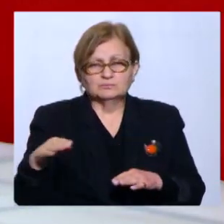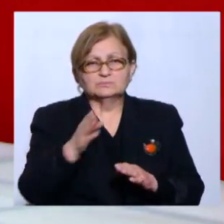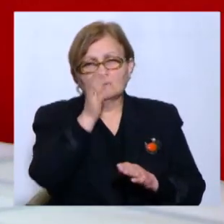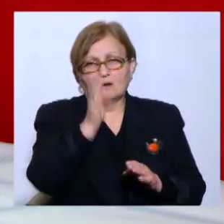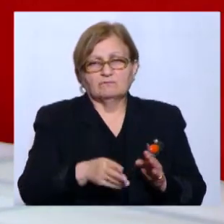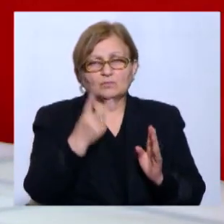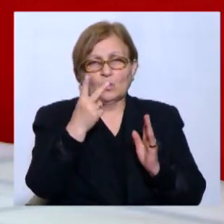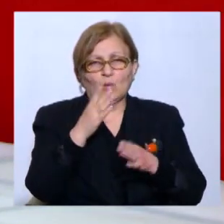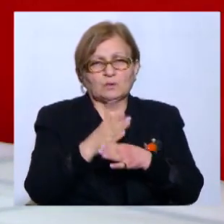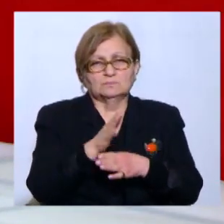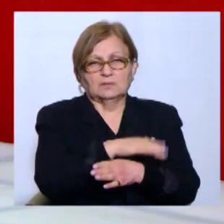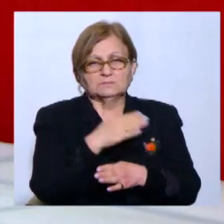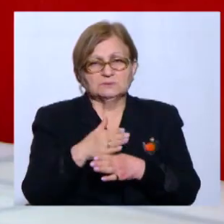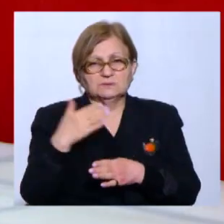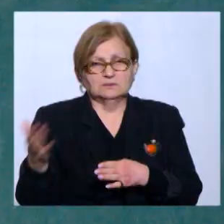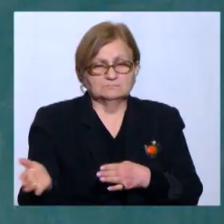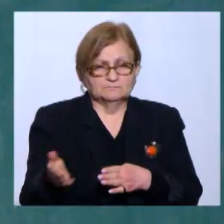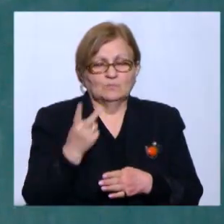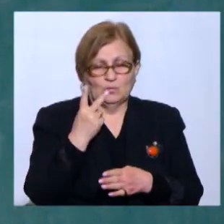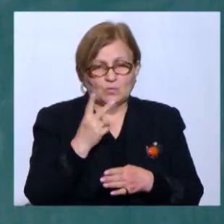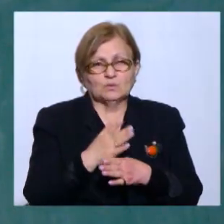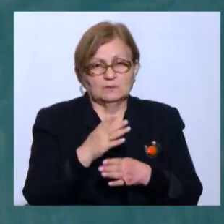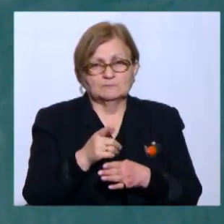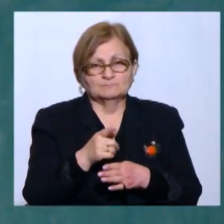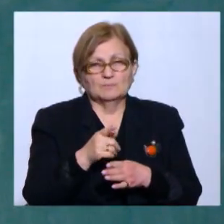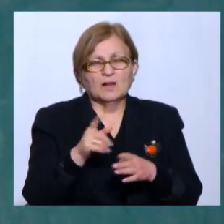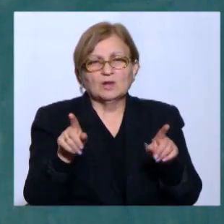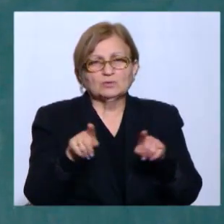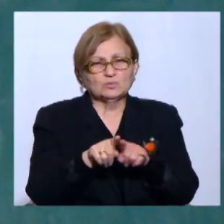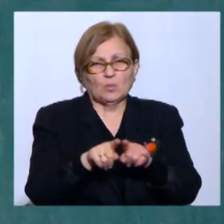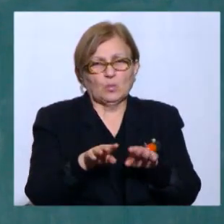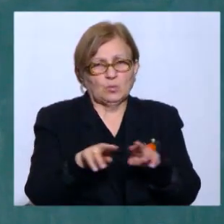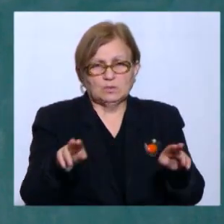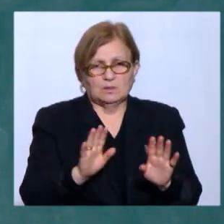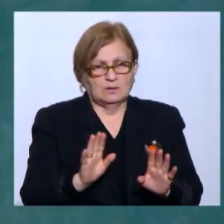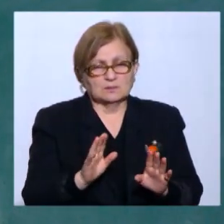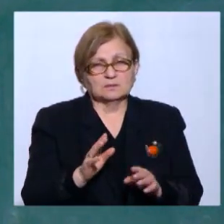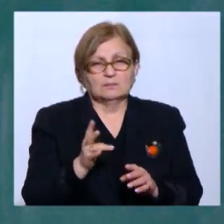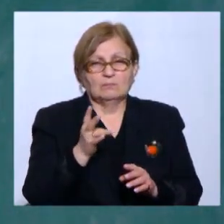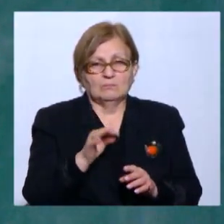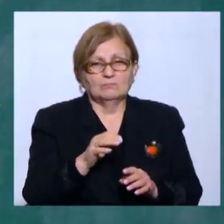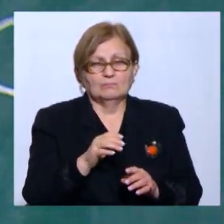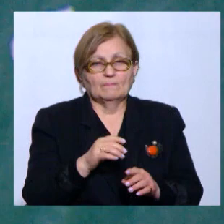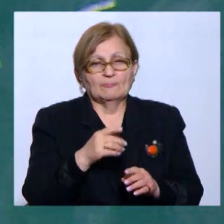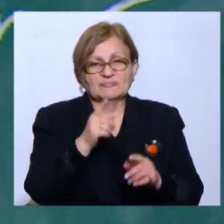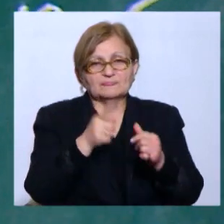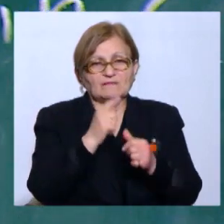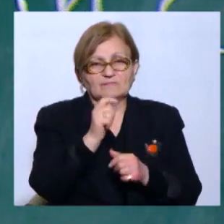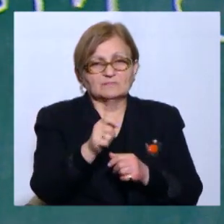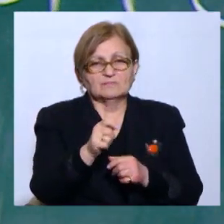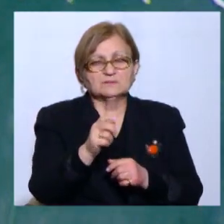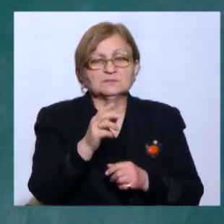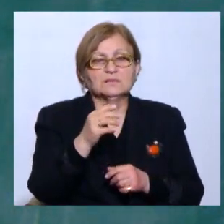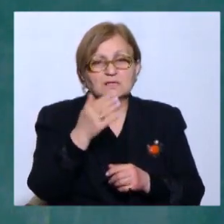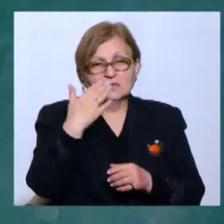მონაკვეთად, ხო, რადგან სიმაღლე ops am pus desor am șent hoși aratol monacvetat modit aia monacvet cd-s davarkvat x shesabamisat meore